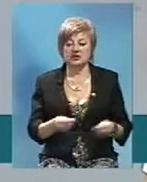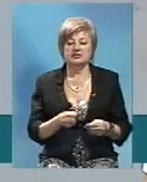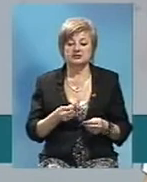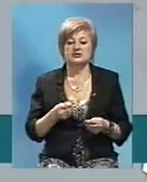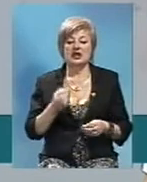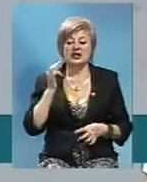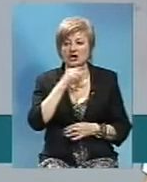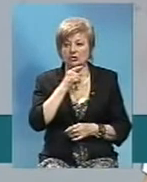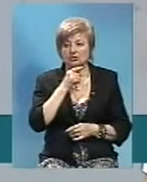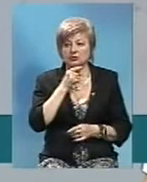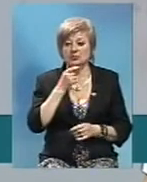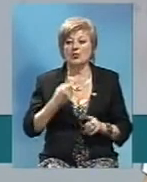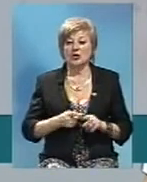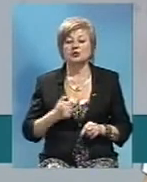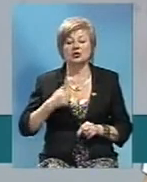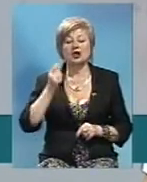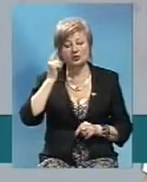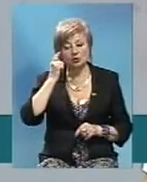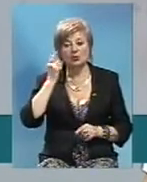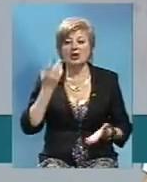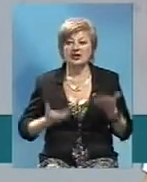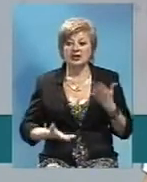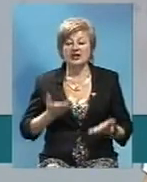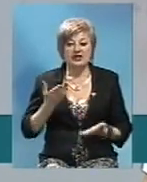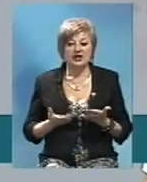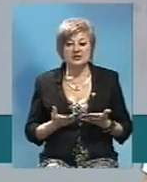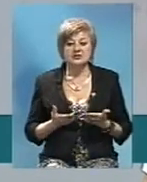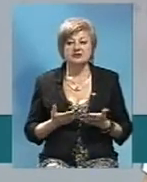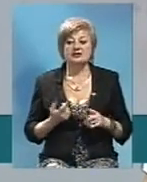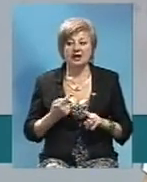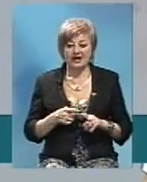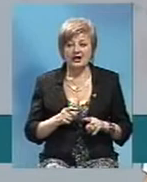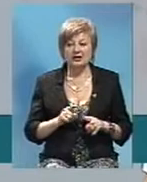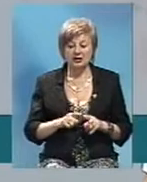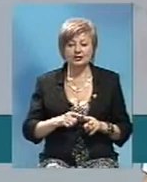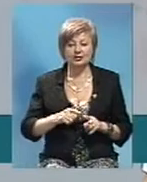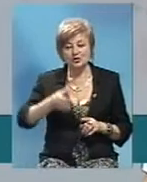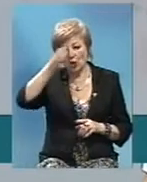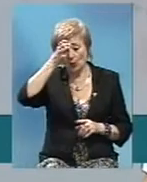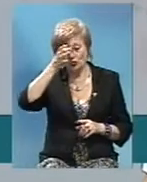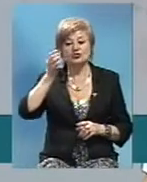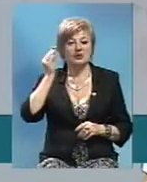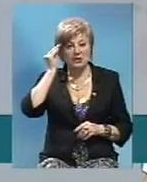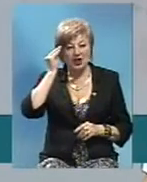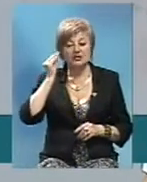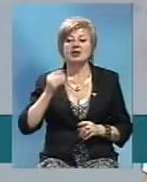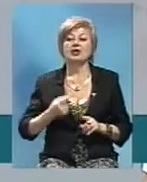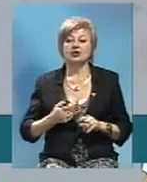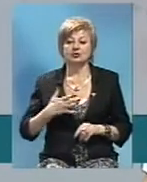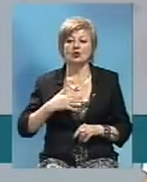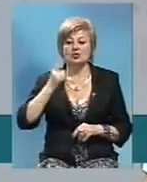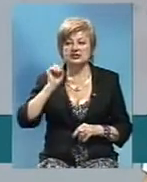ядам. То есть я думаю, что если это официальное как бы, обозначение с научной точки зрения, да, и мы